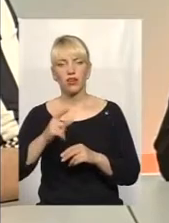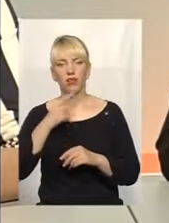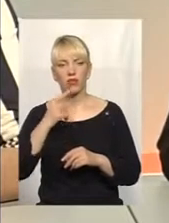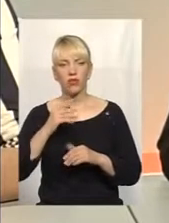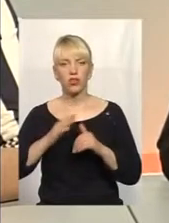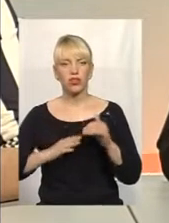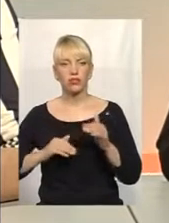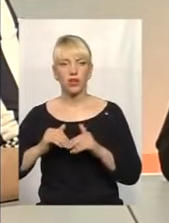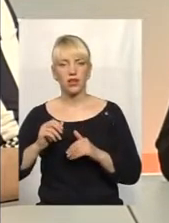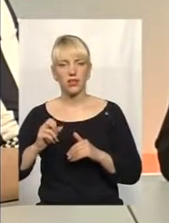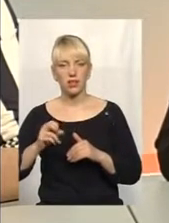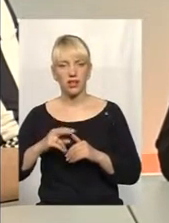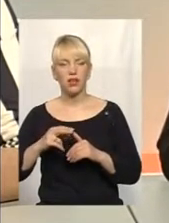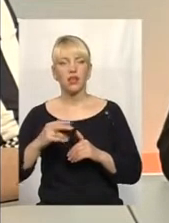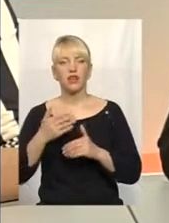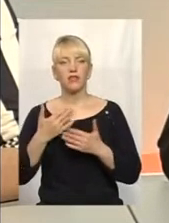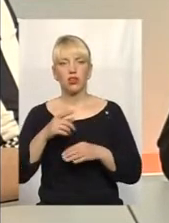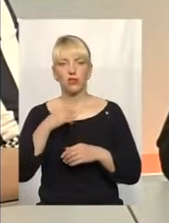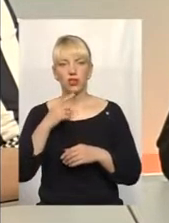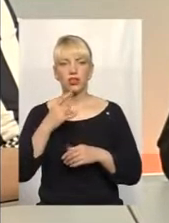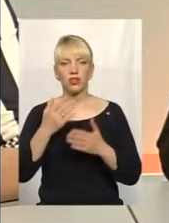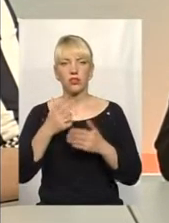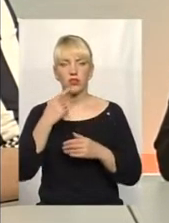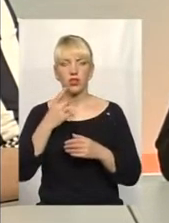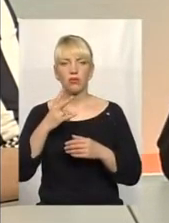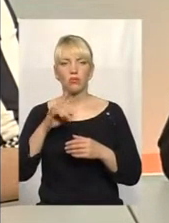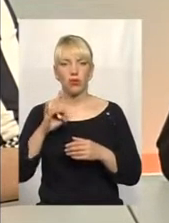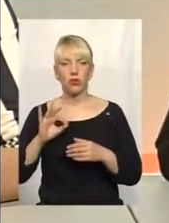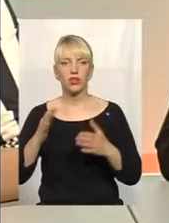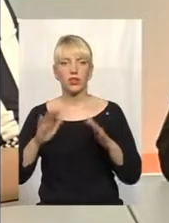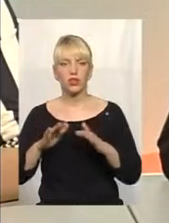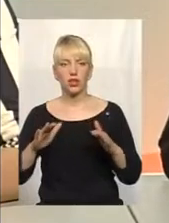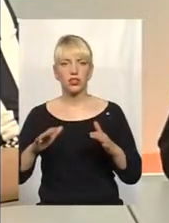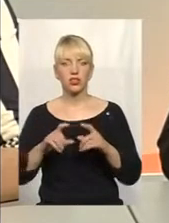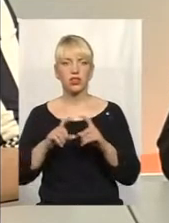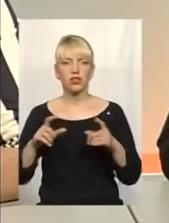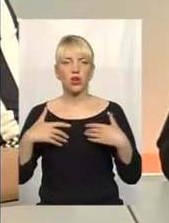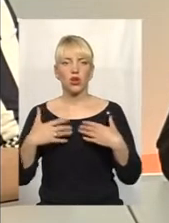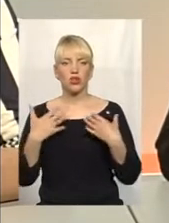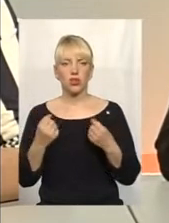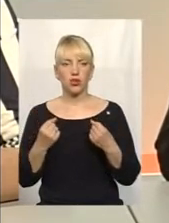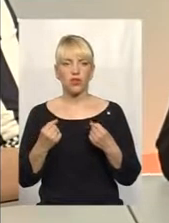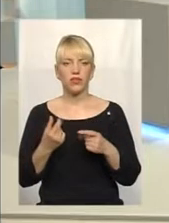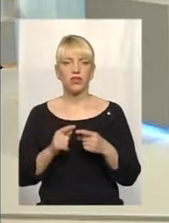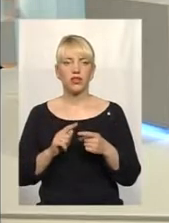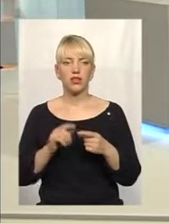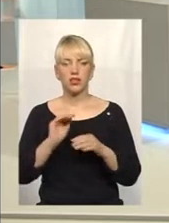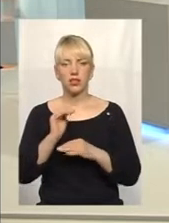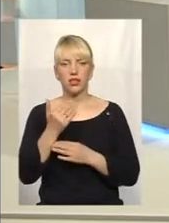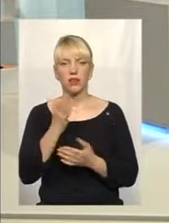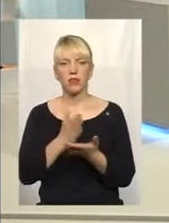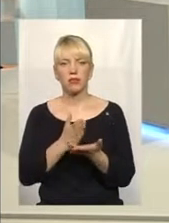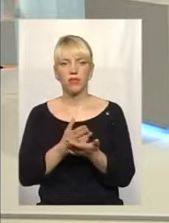вже, от, якщо говорити про дитячі заклади оздоровлення стаціональні, дитина прибуває 21 день.